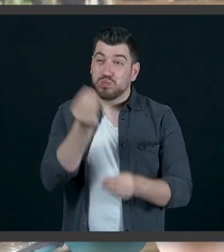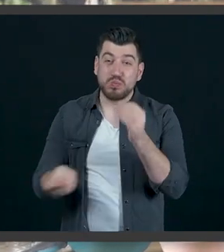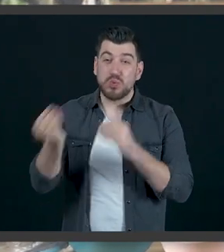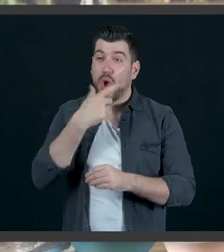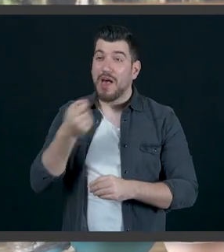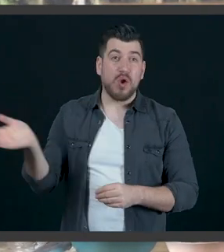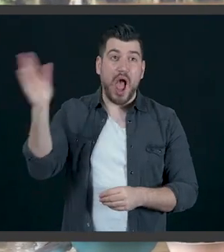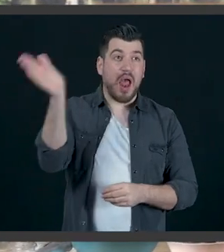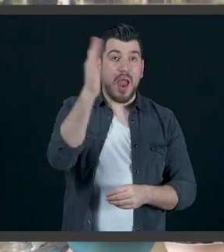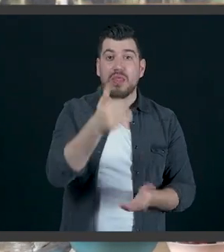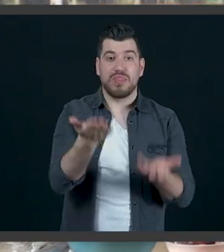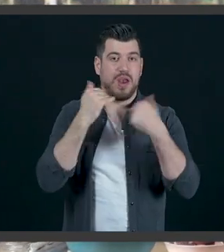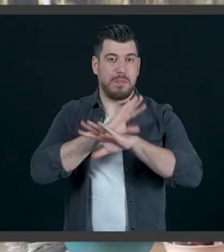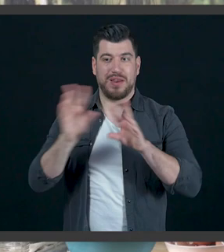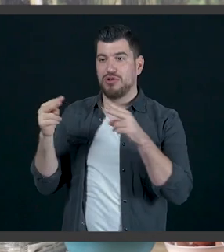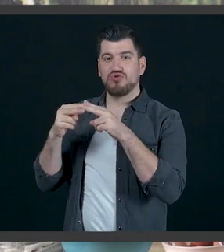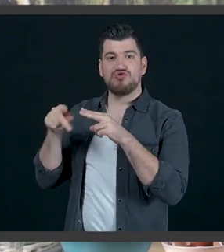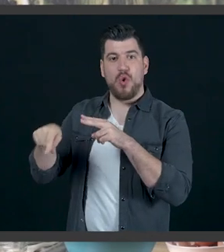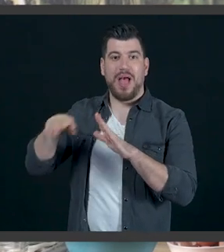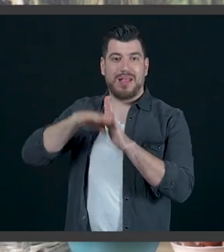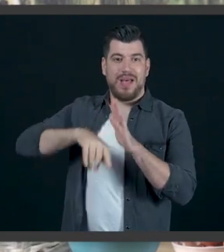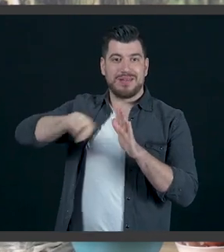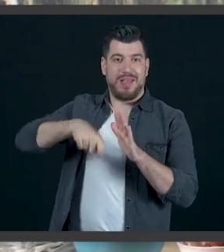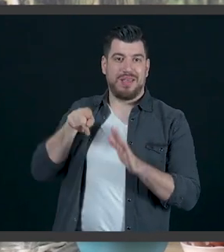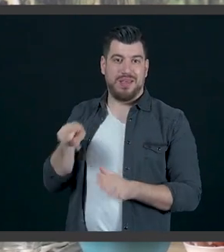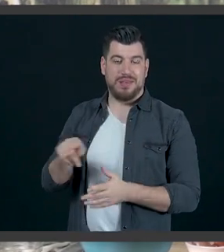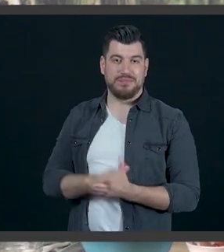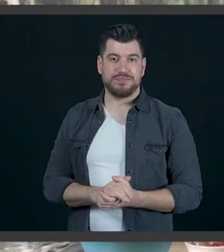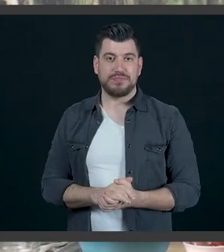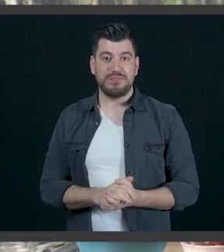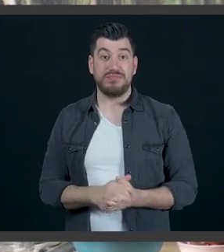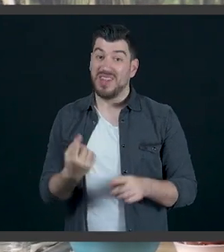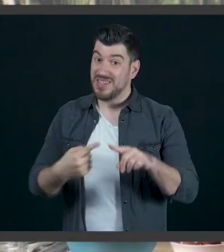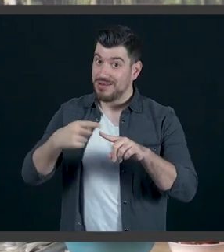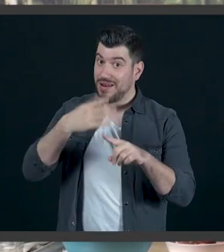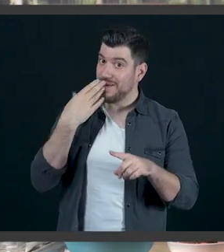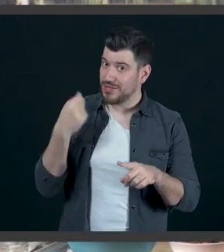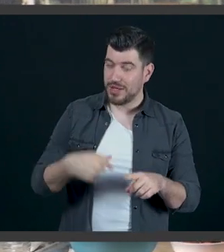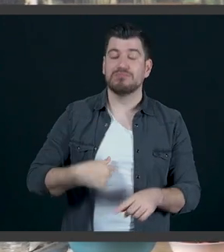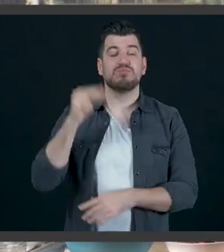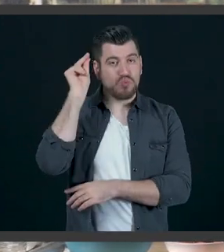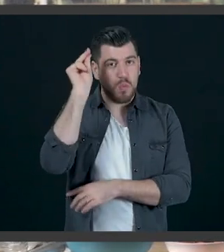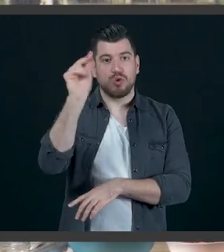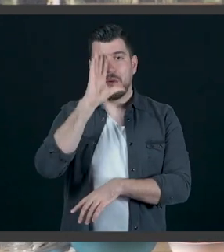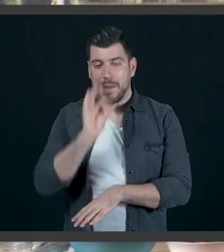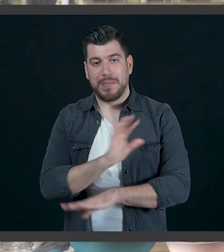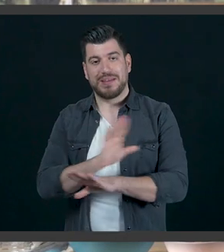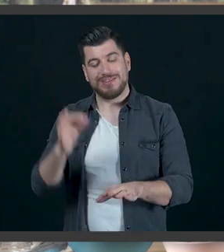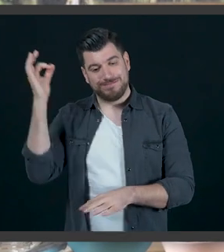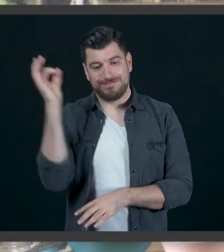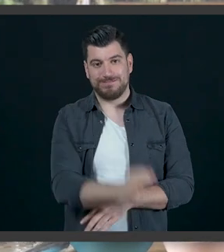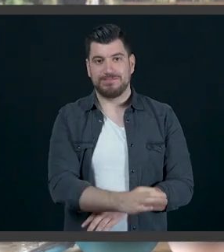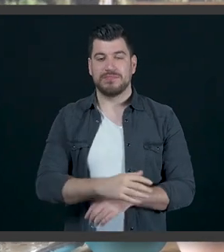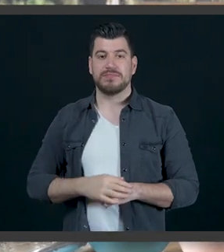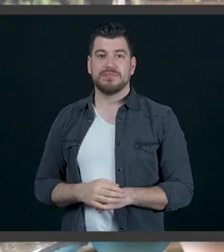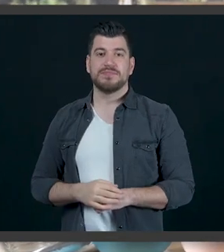εύκολη συνταγή με σοκολάτα καμία, πραγματικά καμία, και πιο γευστική σίγουρα σας το υπόσχομαι δεν υπάρχει σε καμία